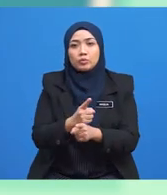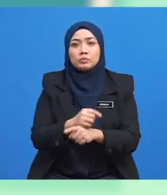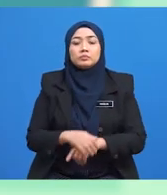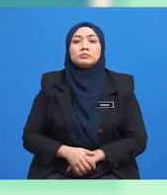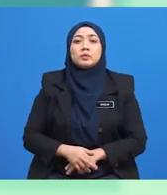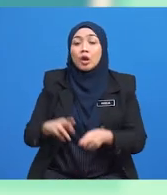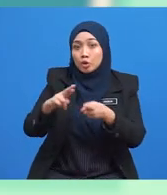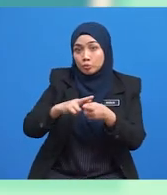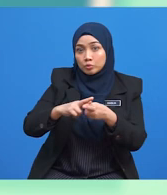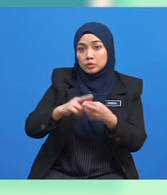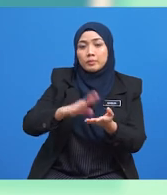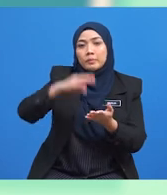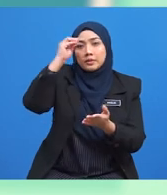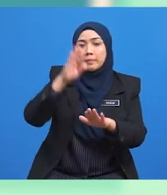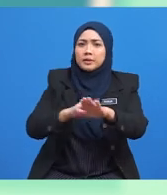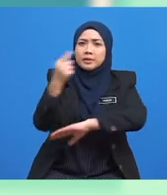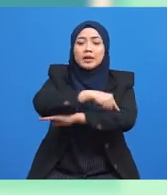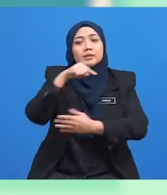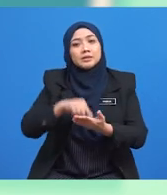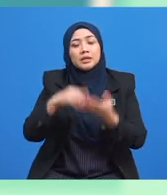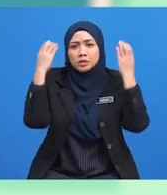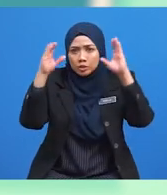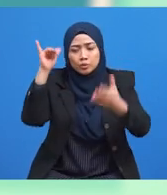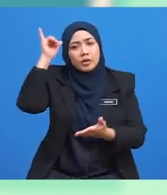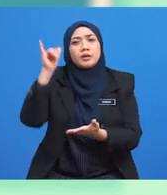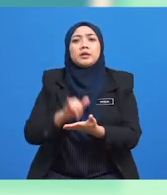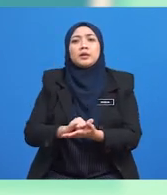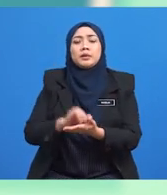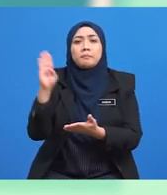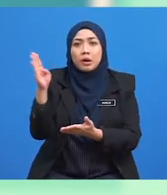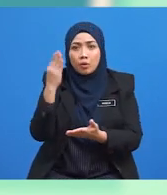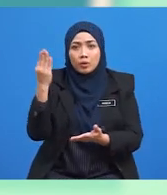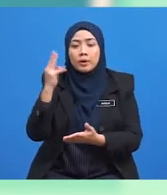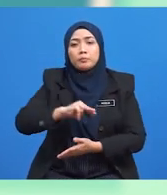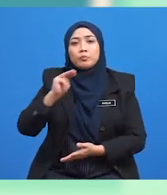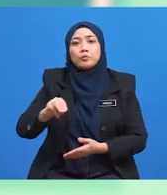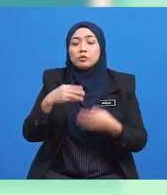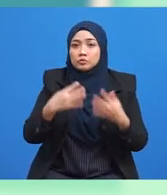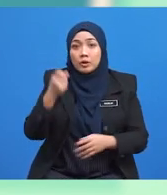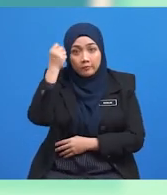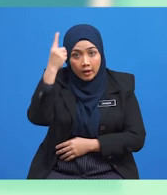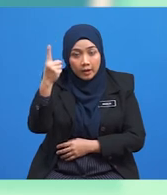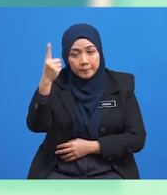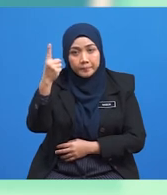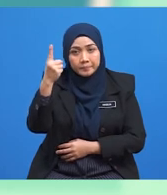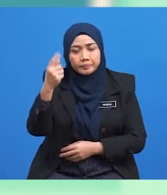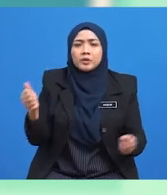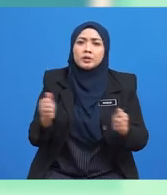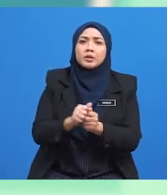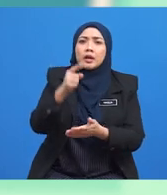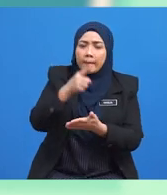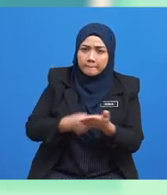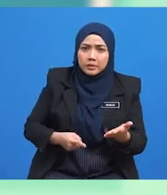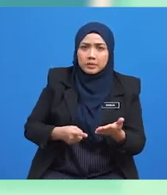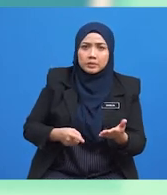Sebagai rumusan pembelajaran pada hari ini, cikgu yakin bahawa murid-murid telah memahami dengan apa